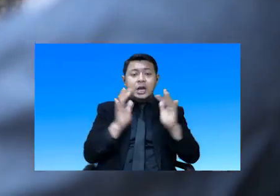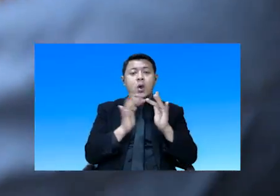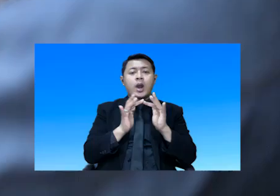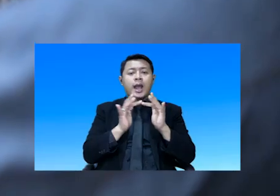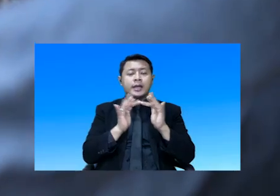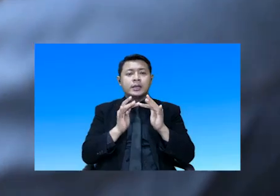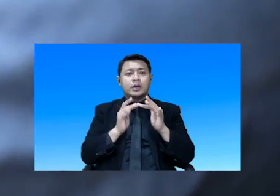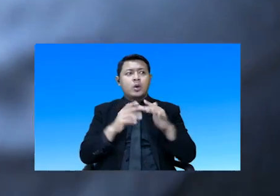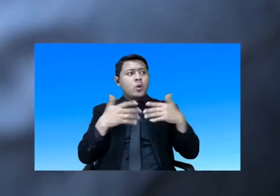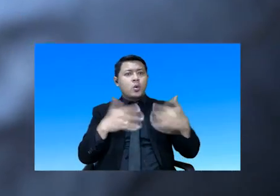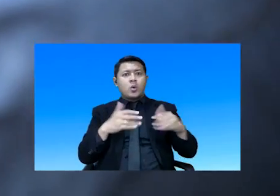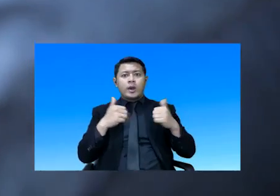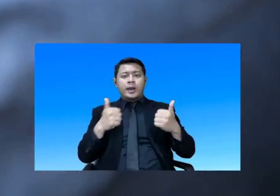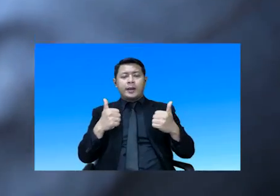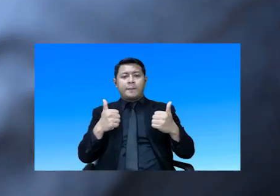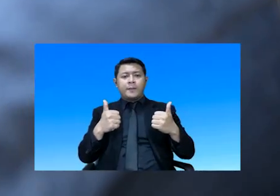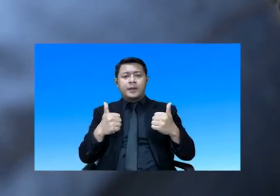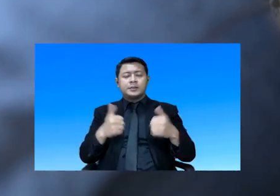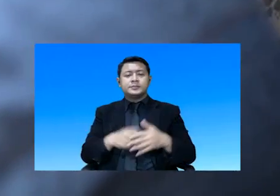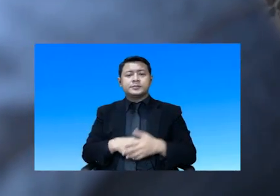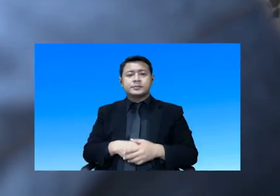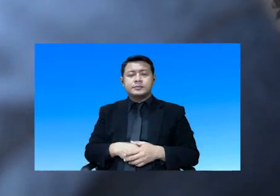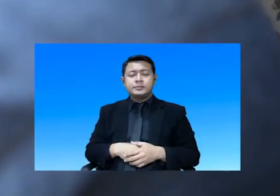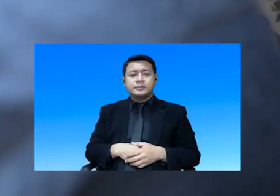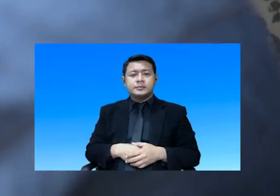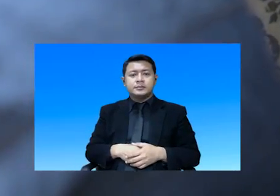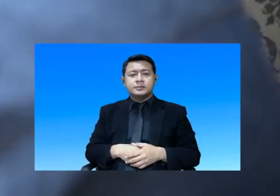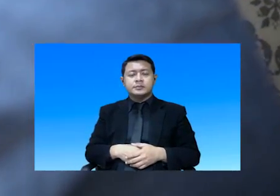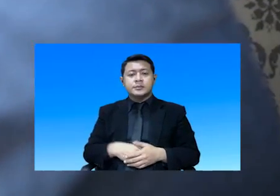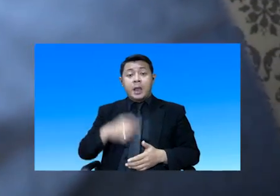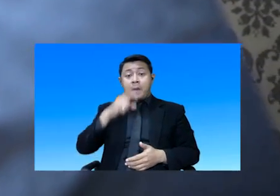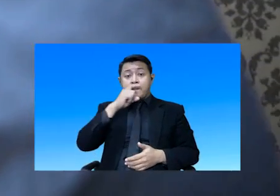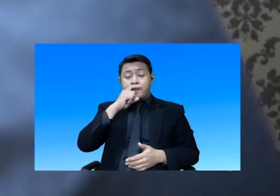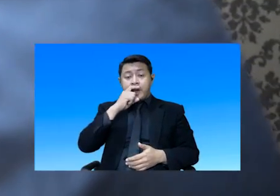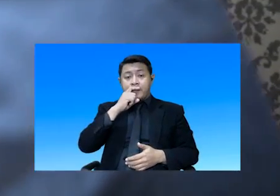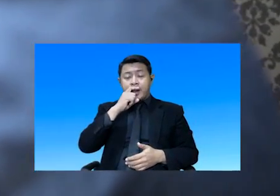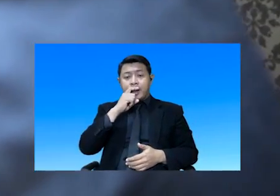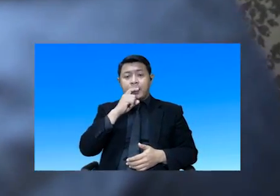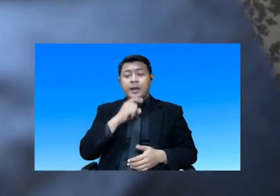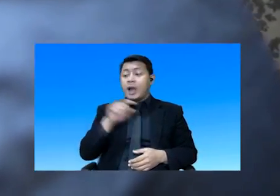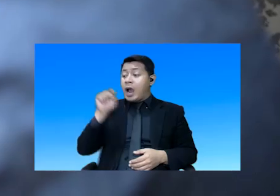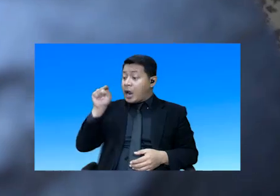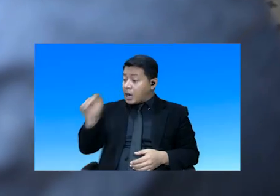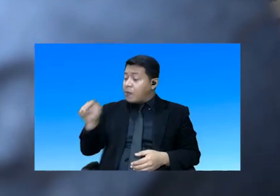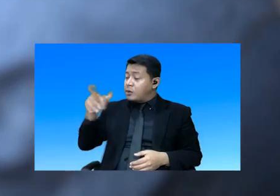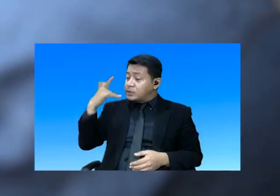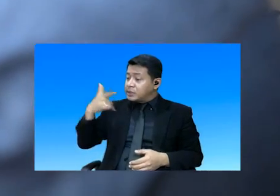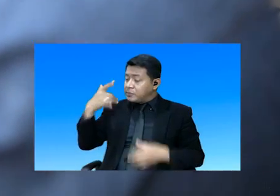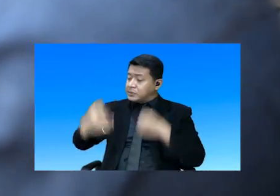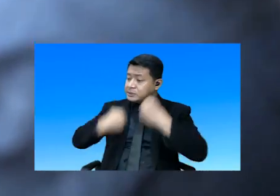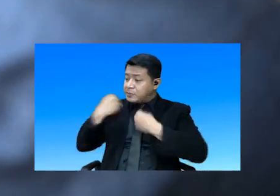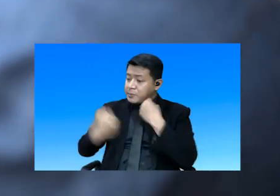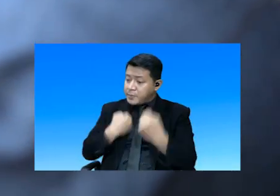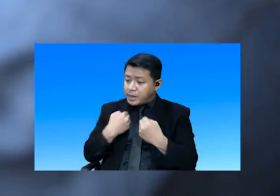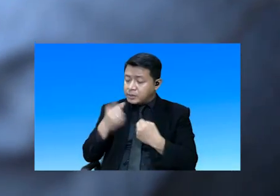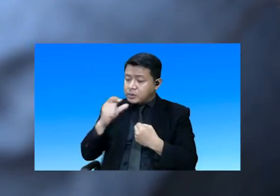hebat kali anak papa. Intinya papa mau ngomong, kamu harus terus semangat